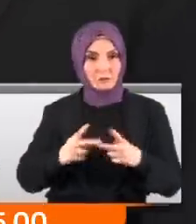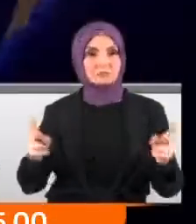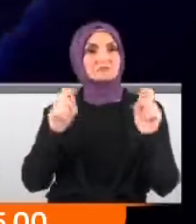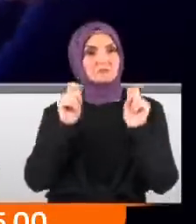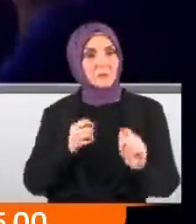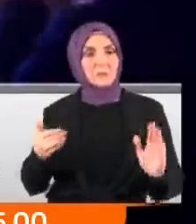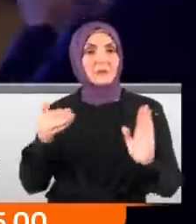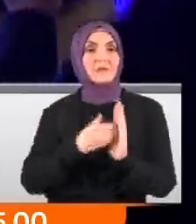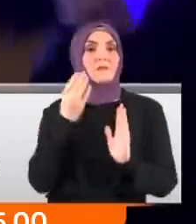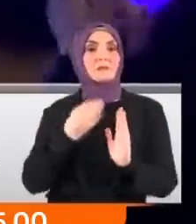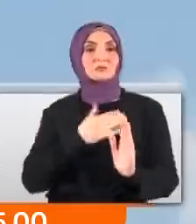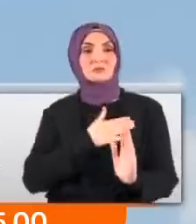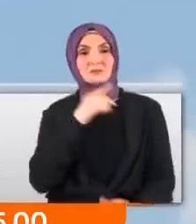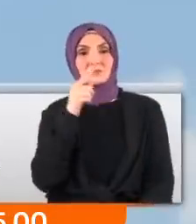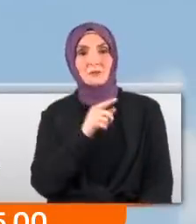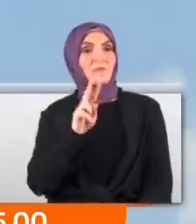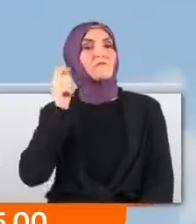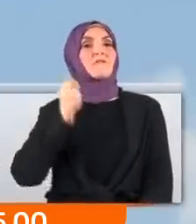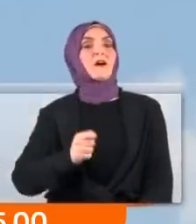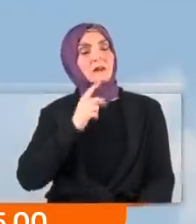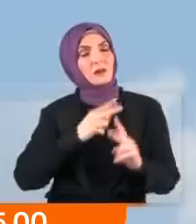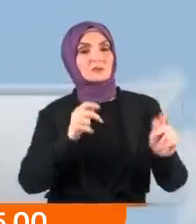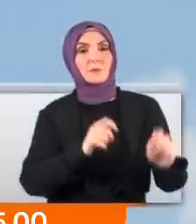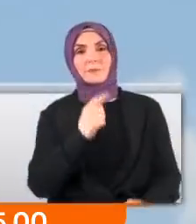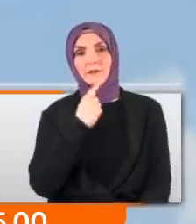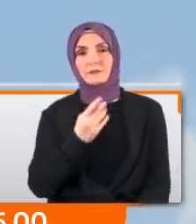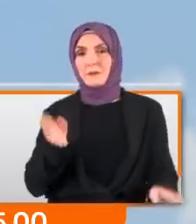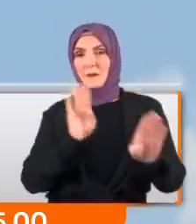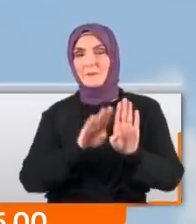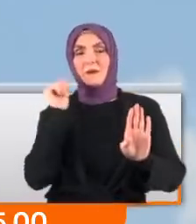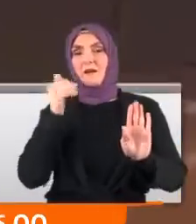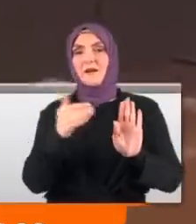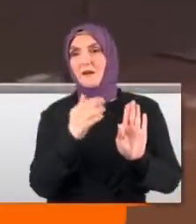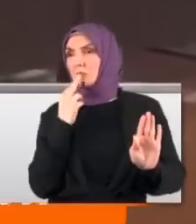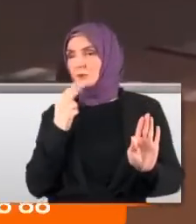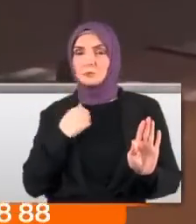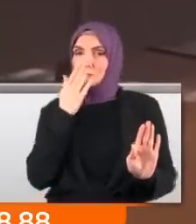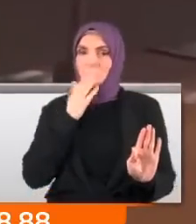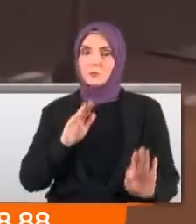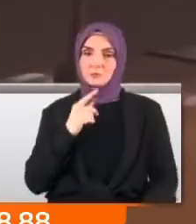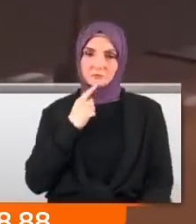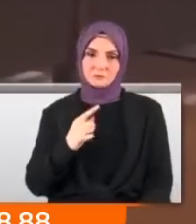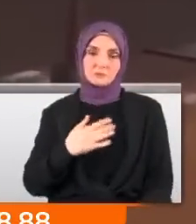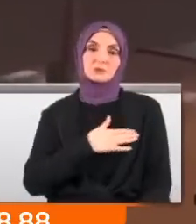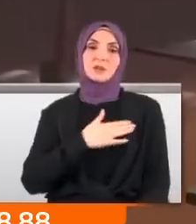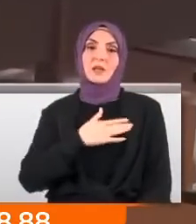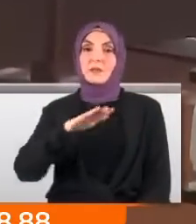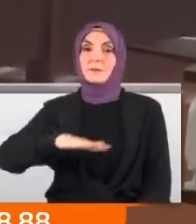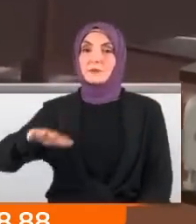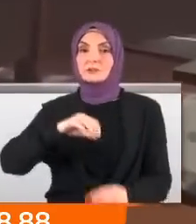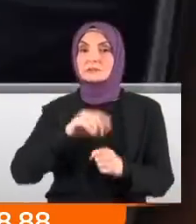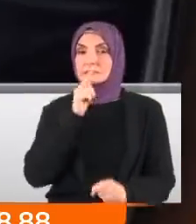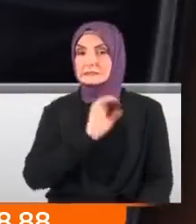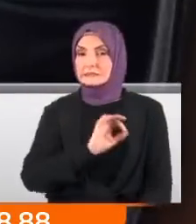vaatlerini açıkla baskısına başladı. Bizim öyle kapalı kapılar ardında söylediğimiz laflar falan yoktur. CHP cephesindeki sessizlik